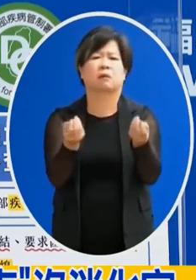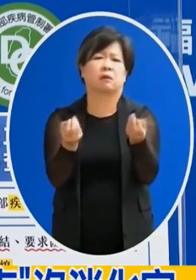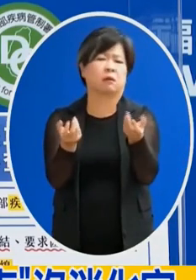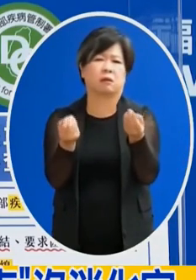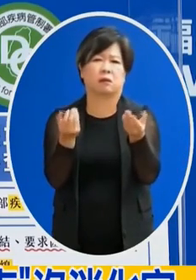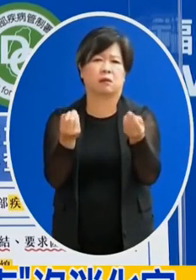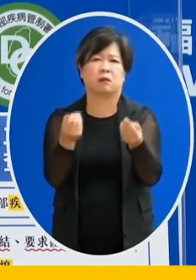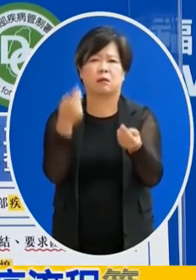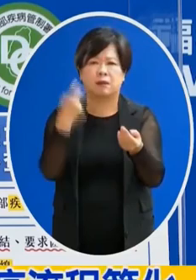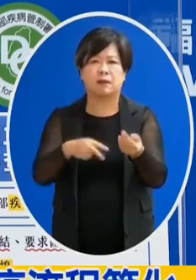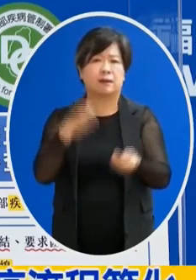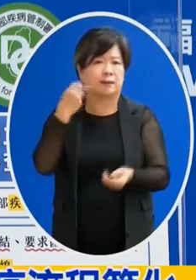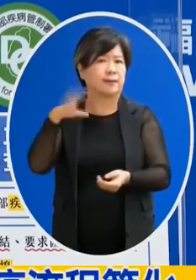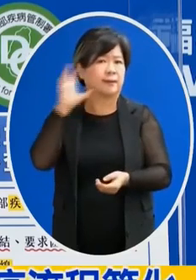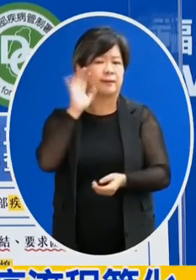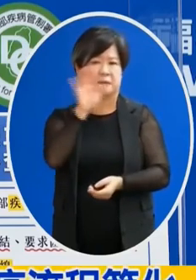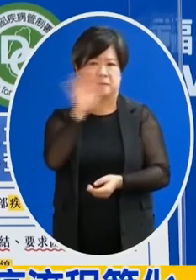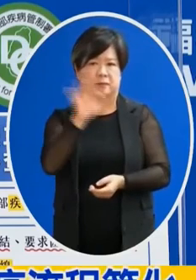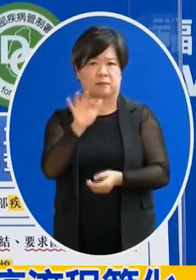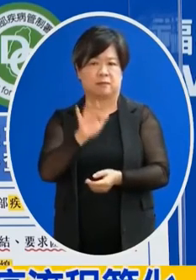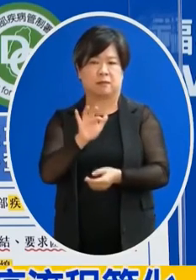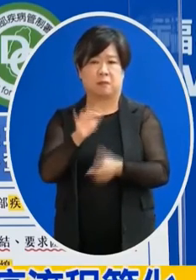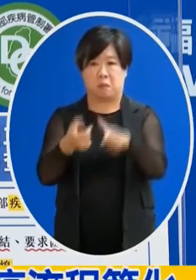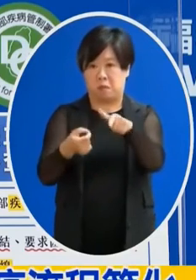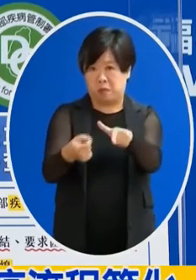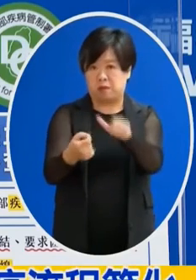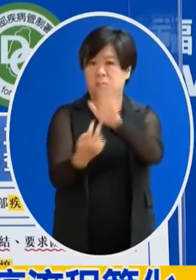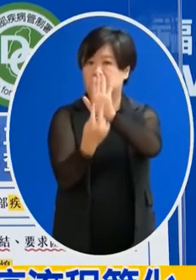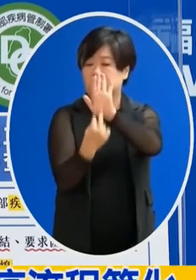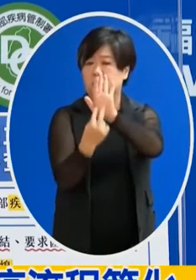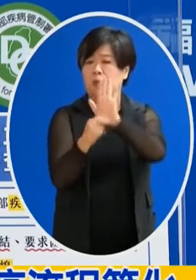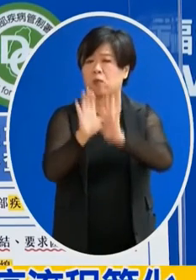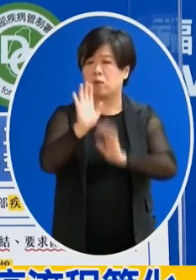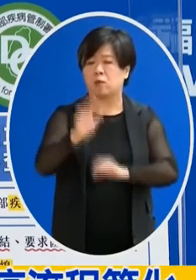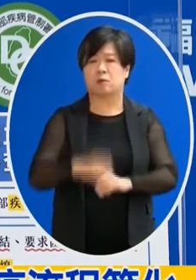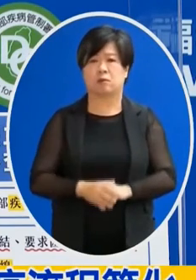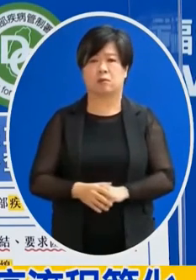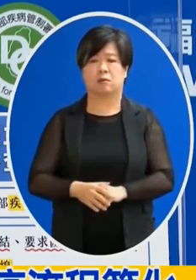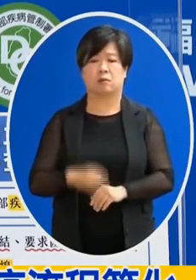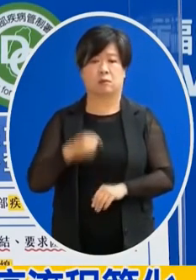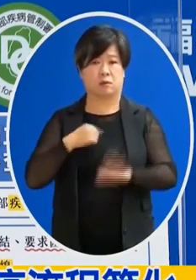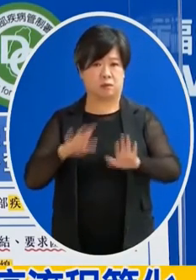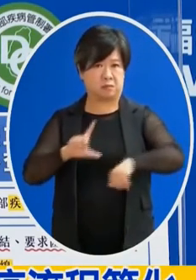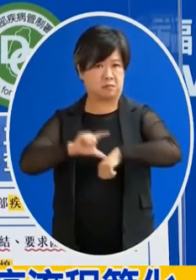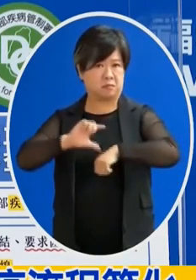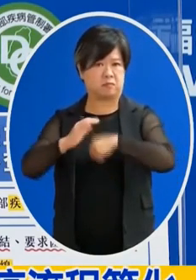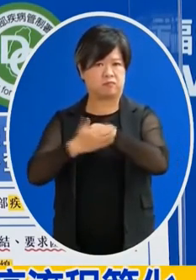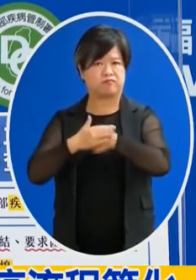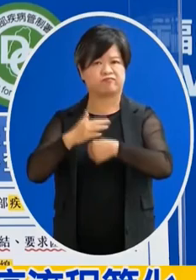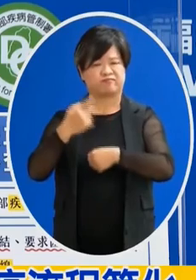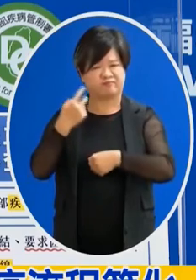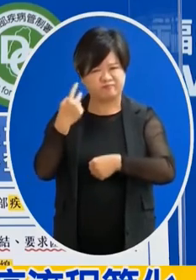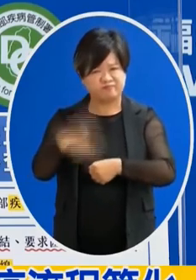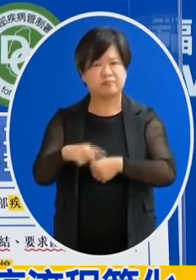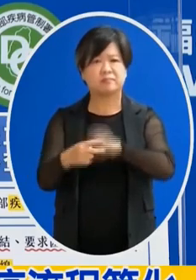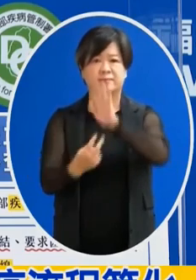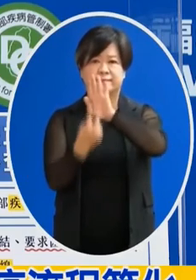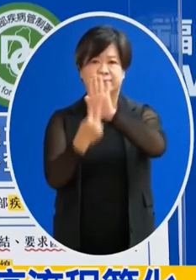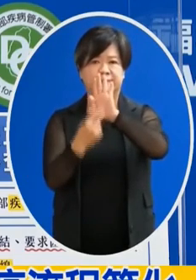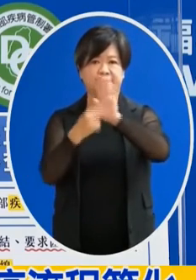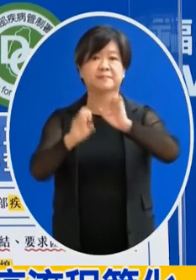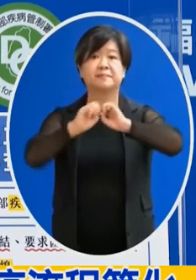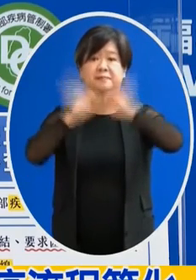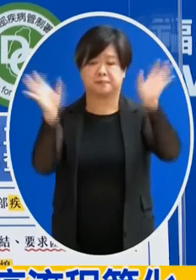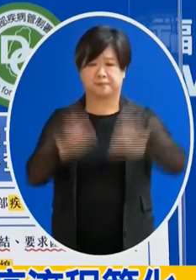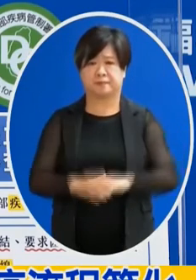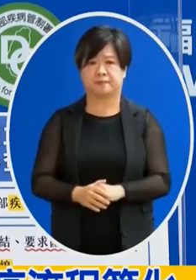别用了新闻稿对外澄清说明哦，那我也借这个机会跟大家说，再一次的跟社会大众